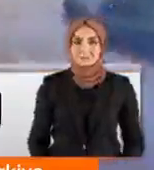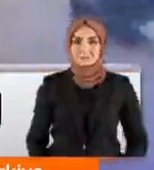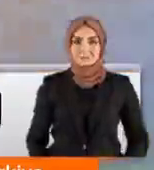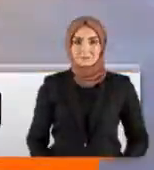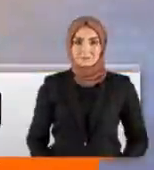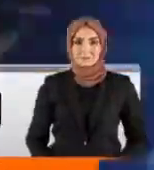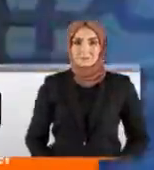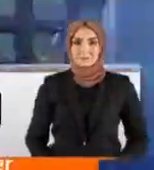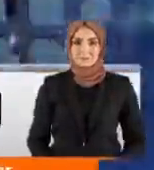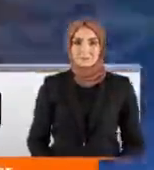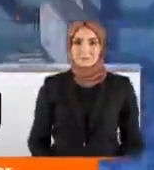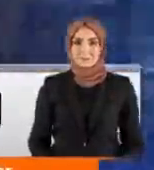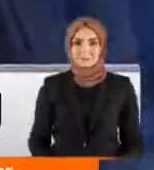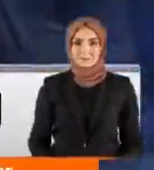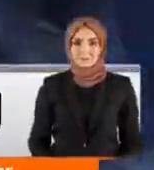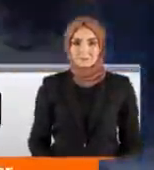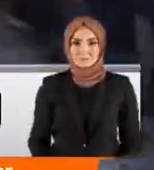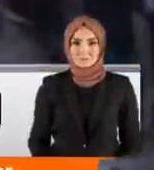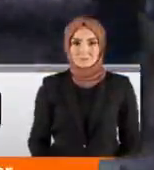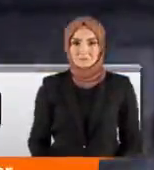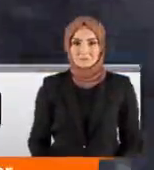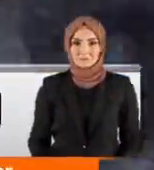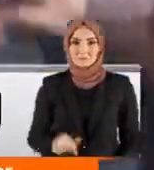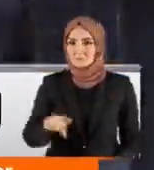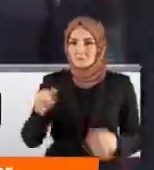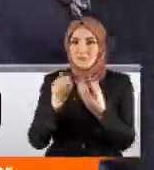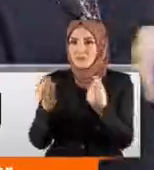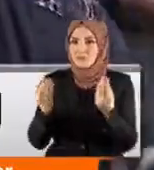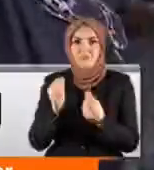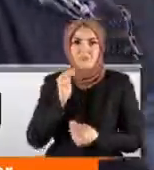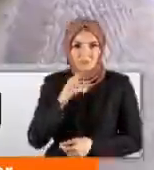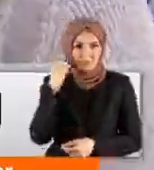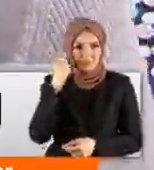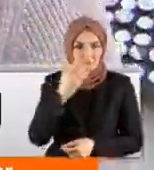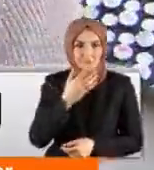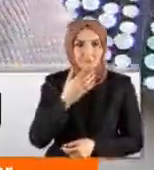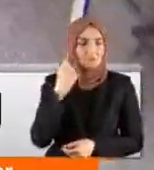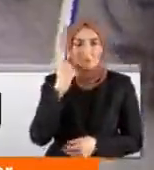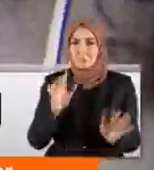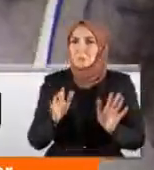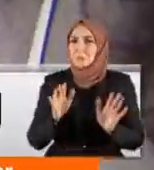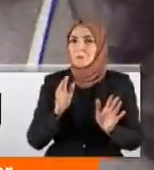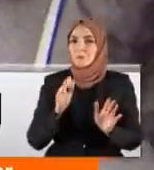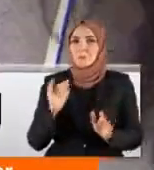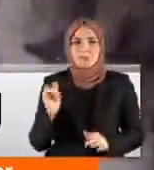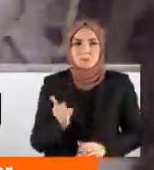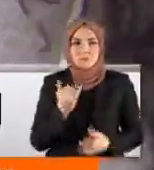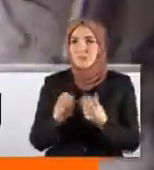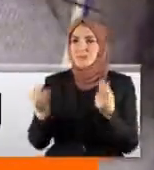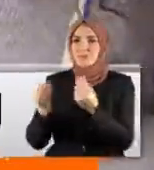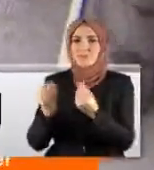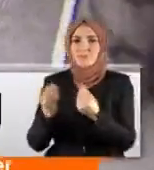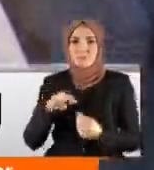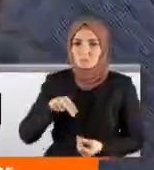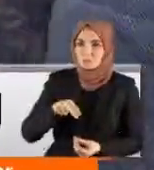Çok kalabalık, çok. Bu kadar kalabalık olacağını tahmin ediyor muydunuz? Hayır, hayır, hayır. Aşırı kalabalık, adım atacak yer yok. Hınca